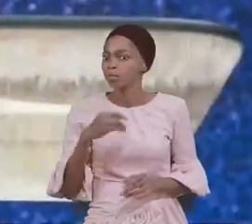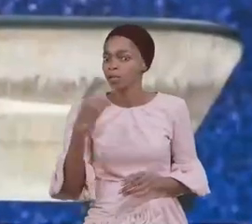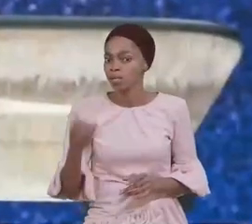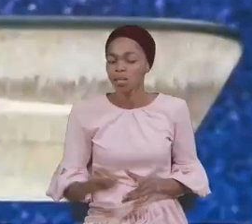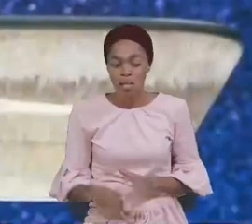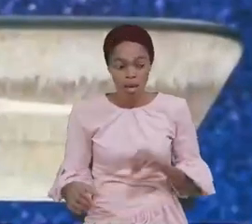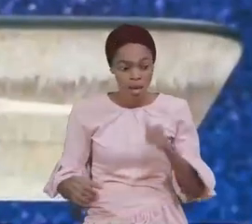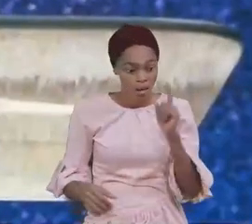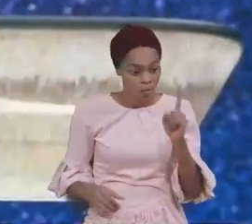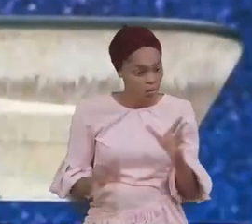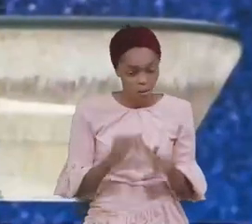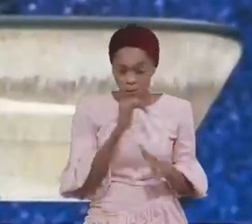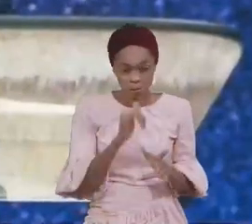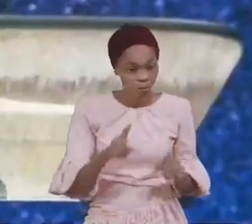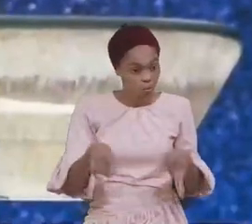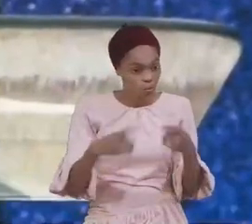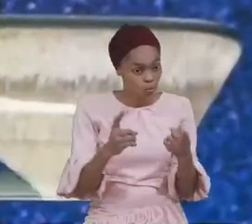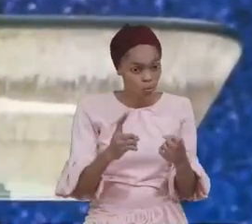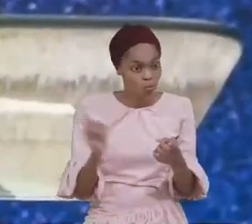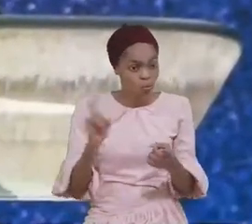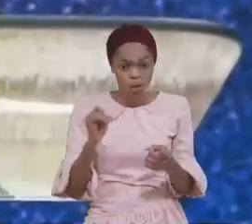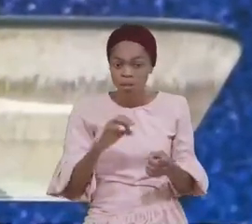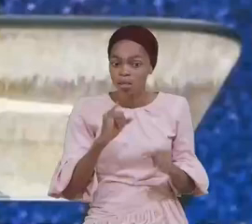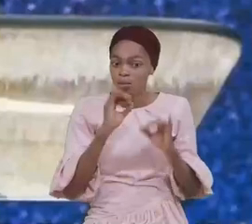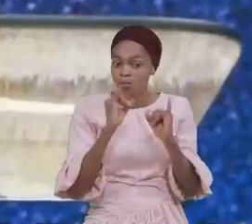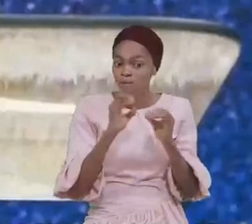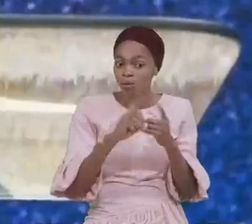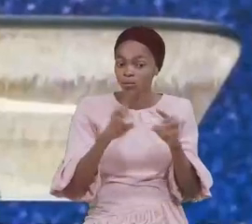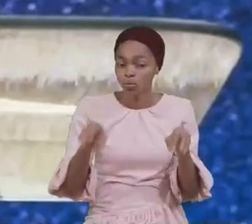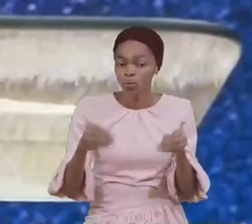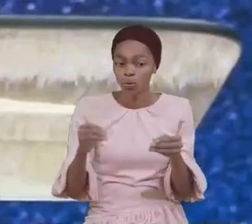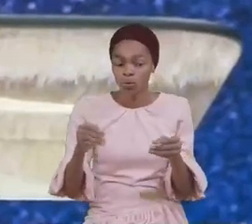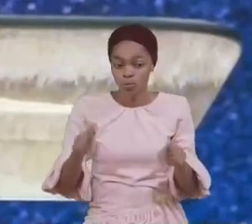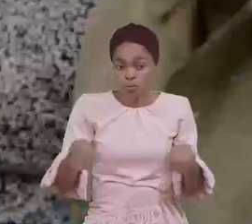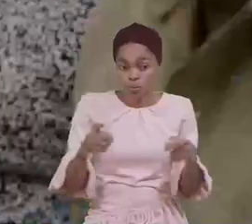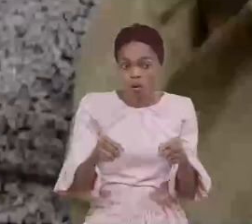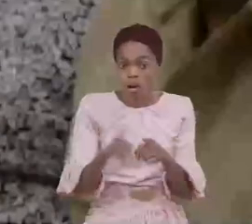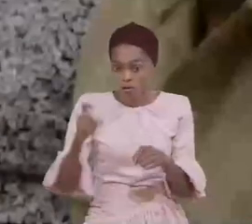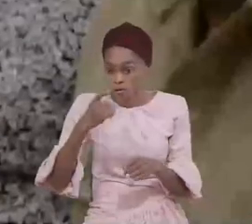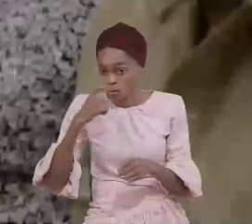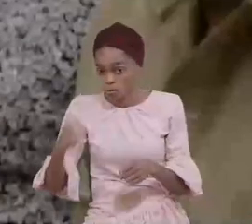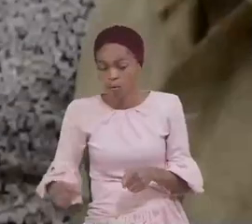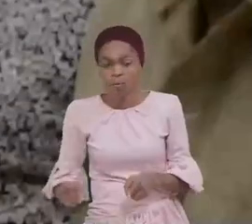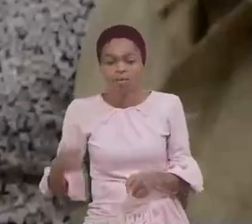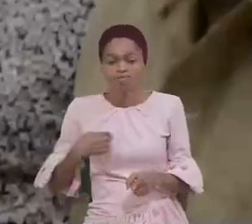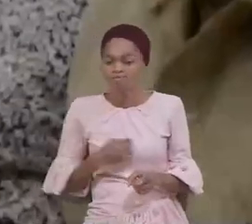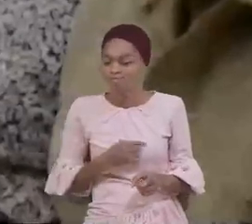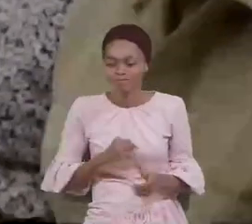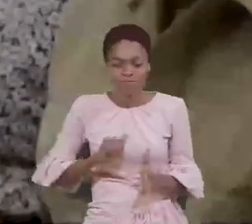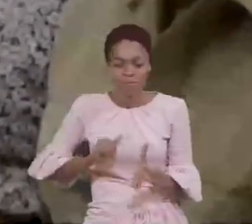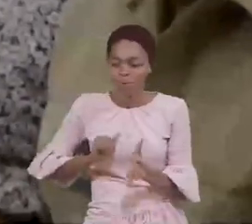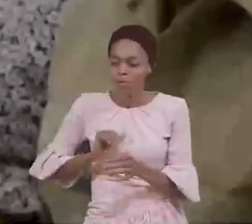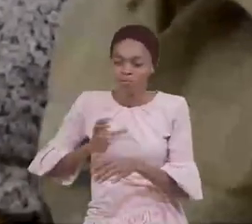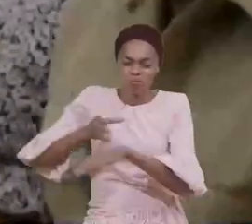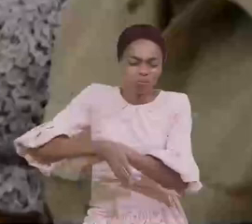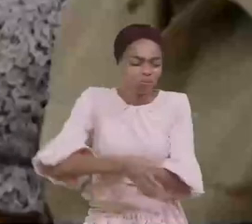les autres. Mais toute personne qui refuse d'aller là où il doit aller, comme tu as commandé, nous allons mettre la personne